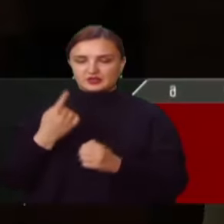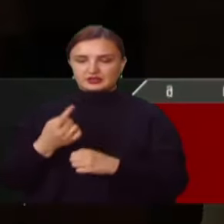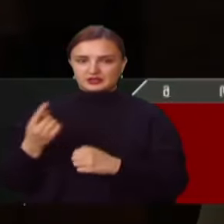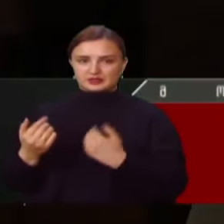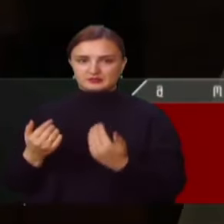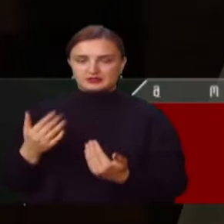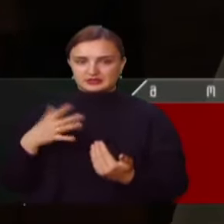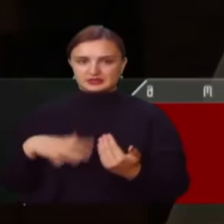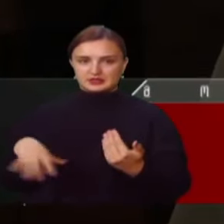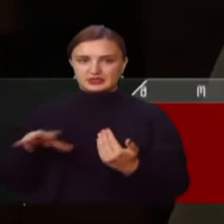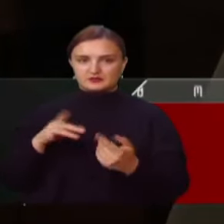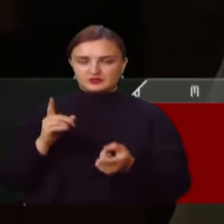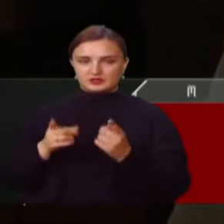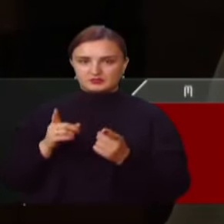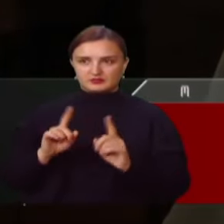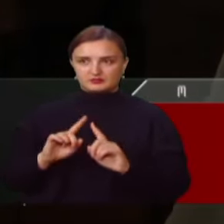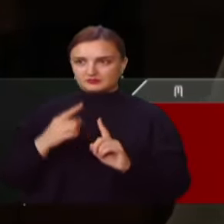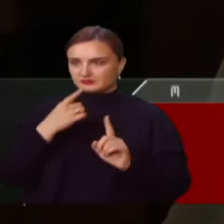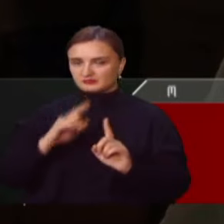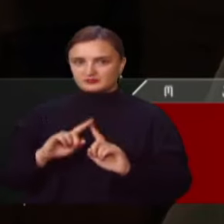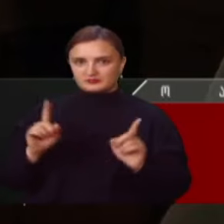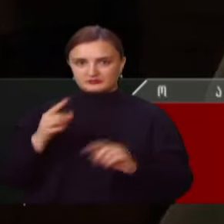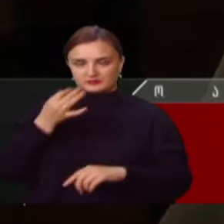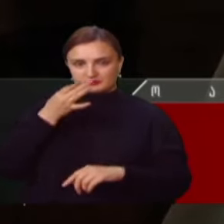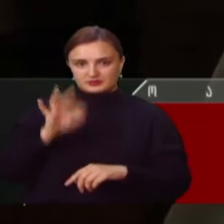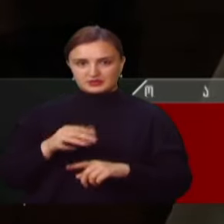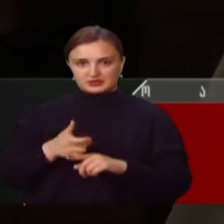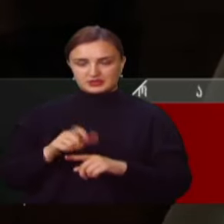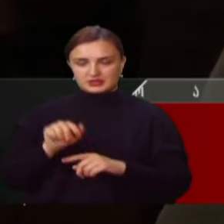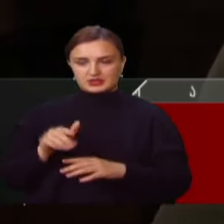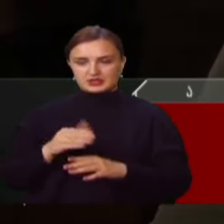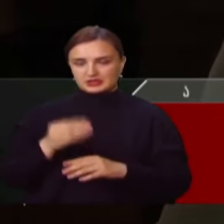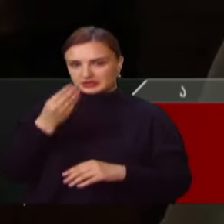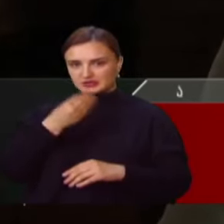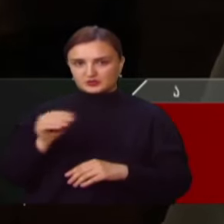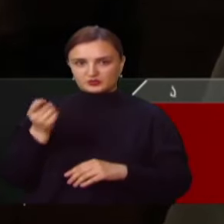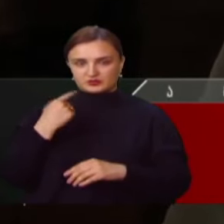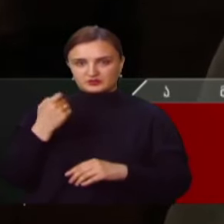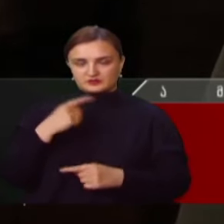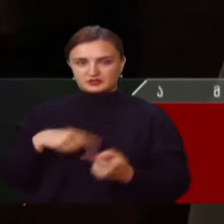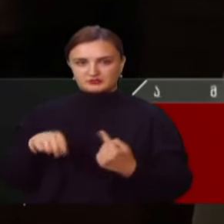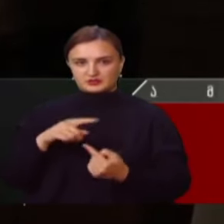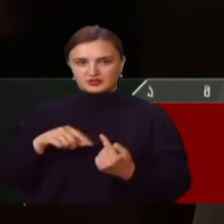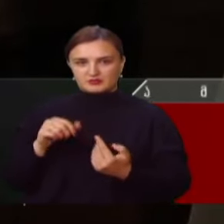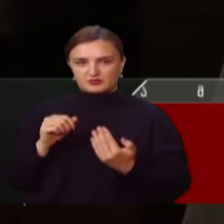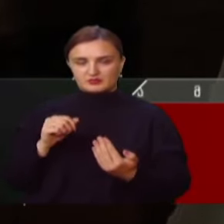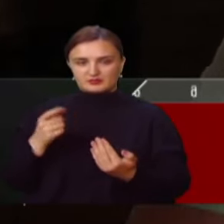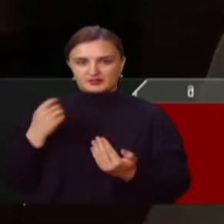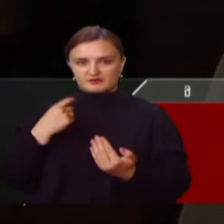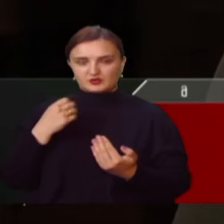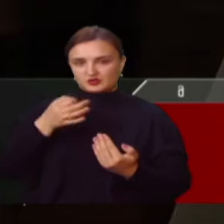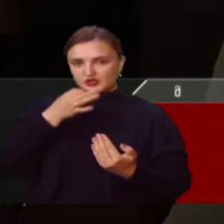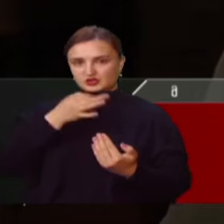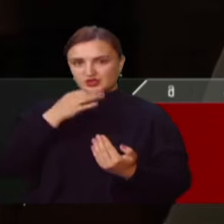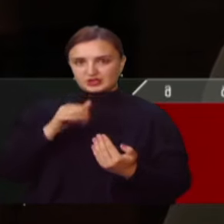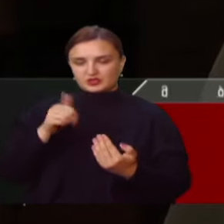მათგანი. საქართველოში მართლაც საუცხოო ღვინის წარმოება ხდება. აქ არიან საუკეთესო ღვინის მწარმოებლები, რომლებიც ღვინოს ჯერ